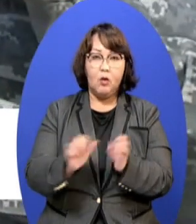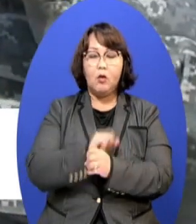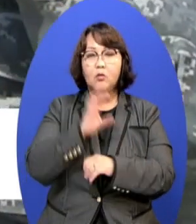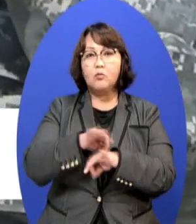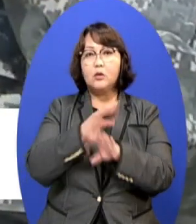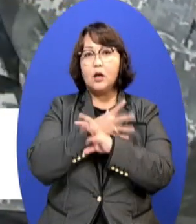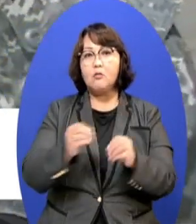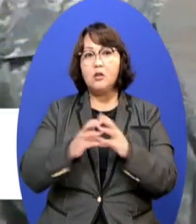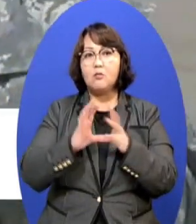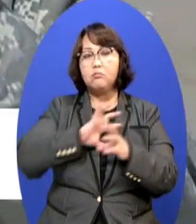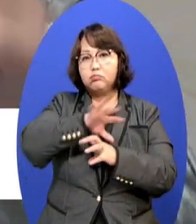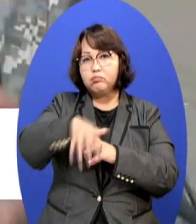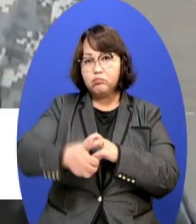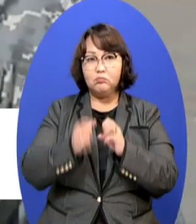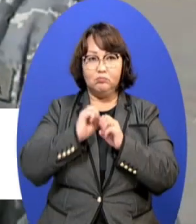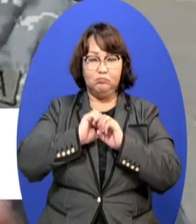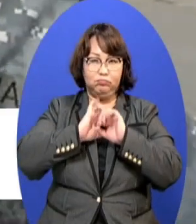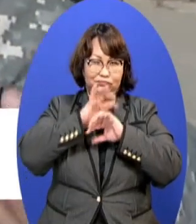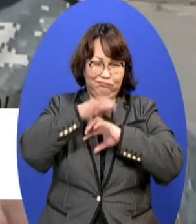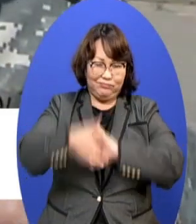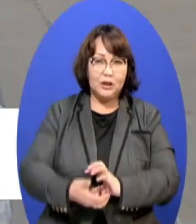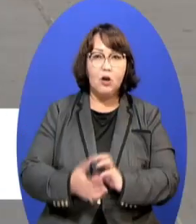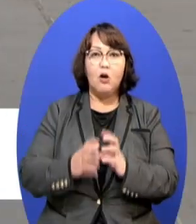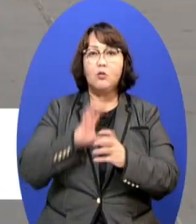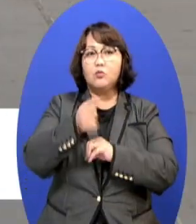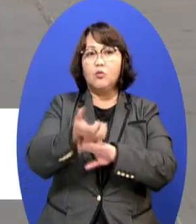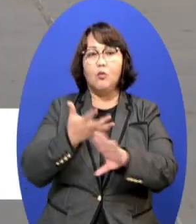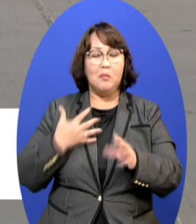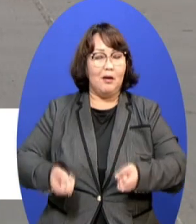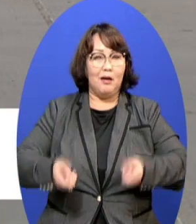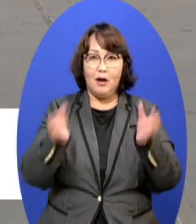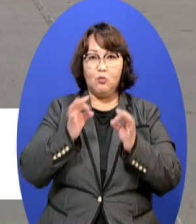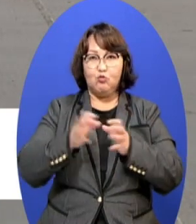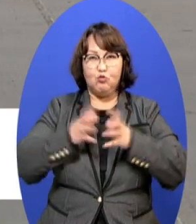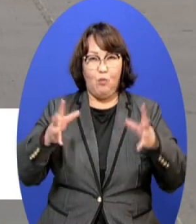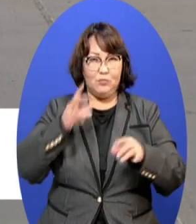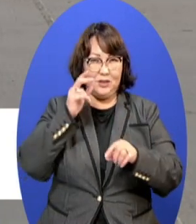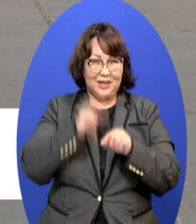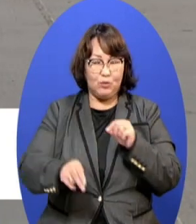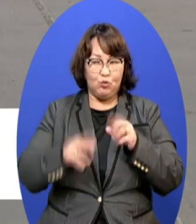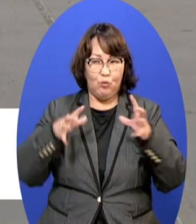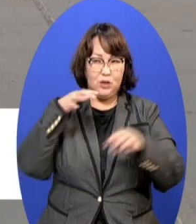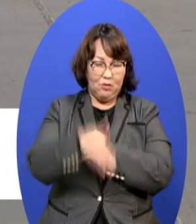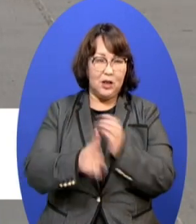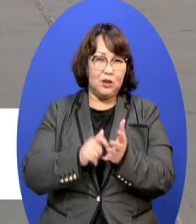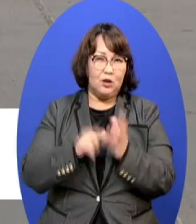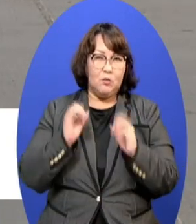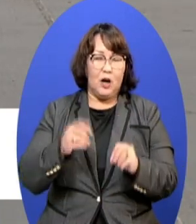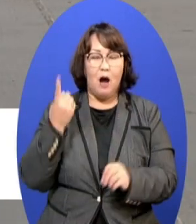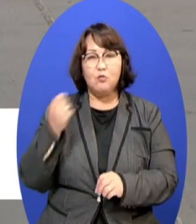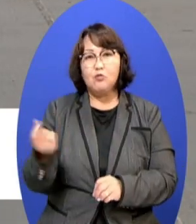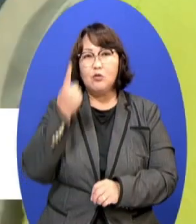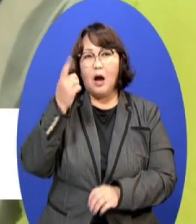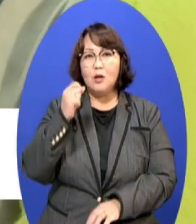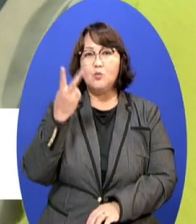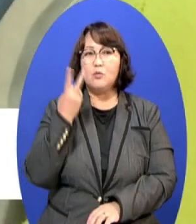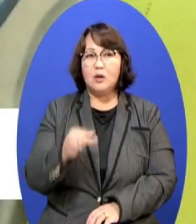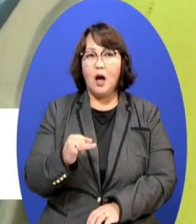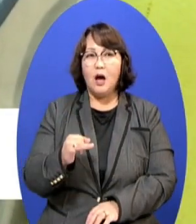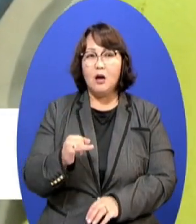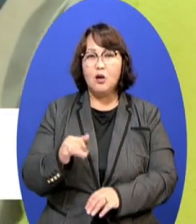халдвар дэлхийн ихэнх улсад тархаж олон улсын хэмжээнд урд тажид байгаагүй том сорилт болж байна. Хамгийн өндөр эрсдэлтэй нөхцөлд буюу галын шугам дээр ажиллаж